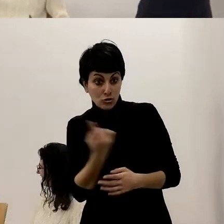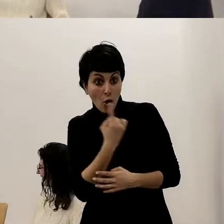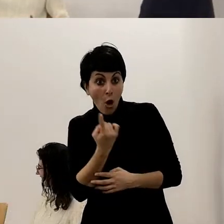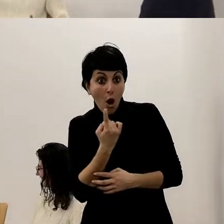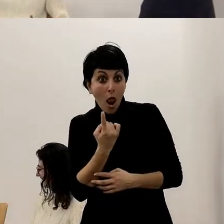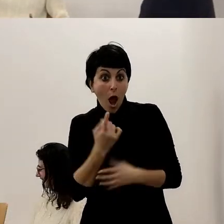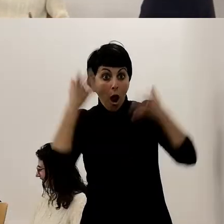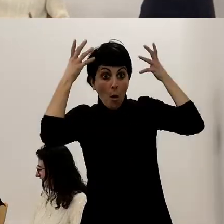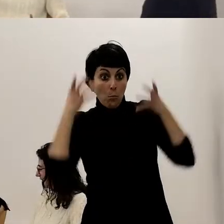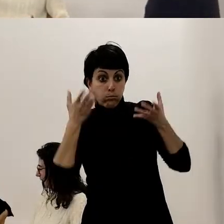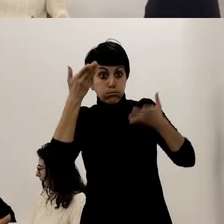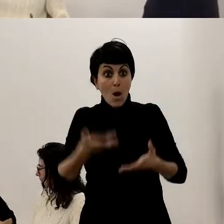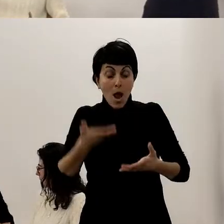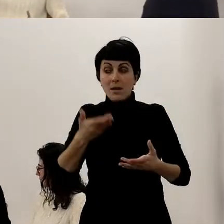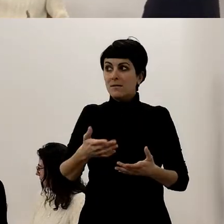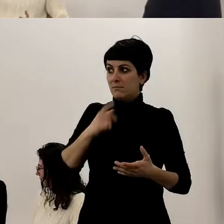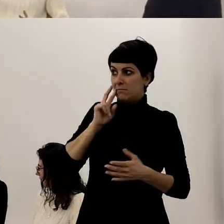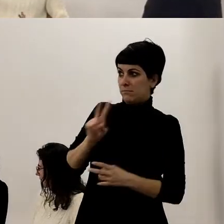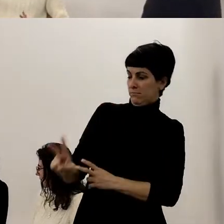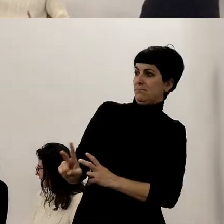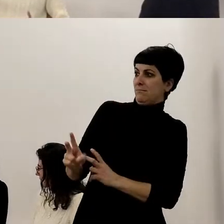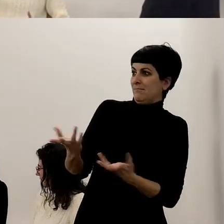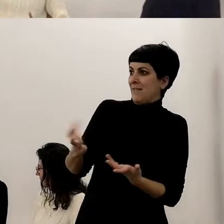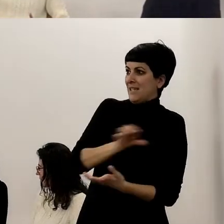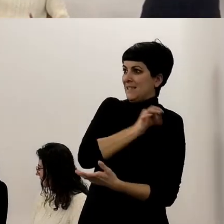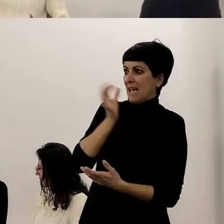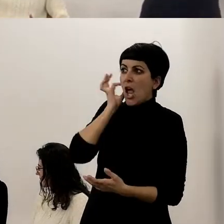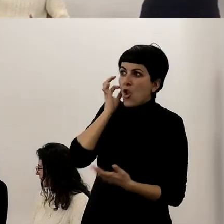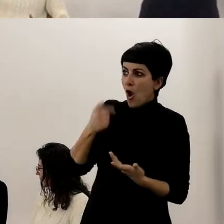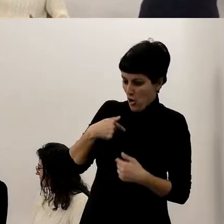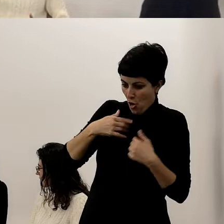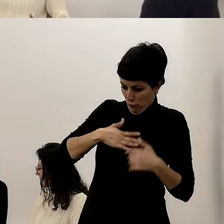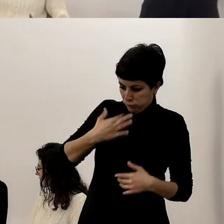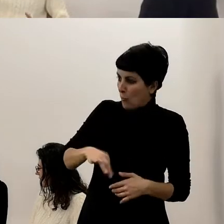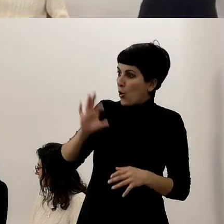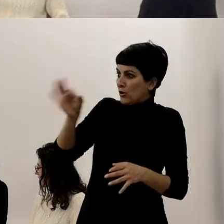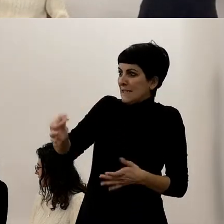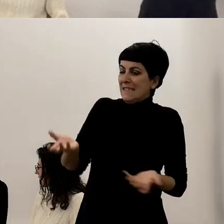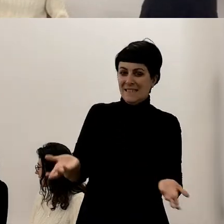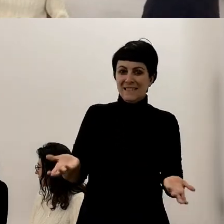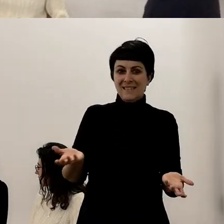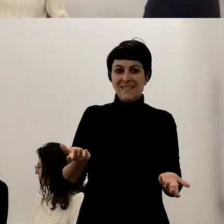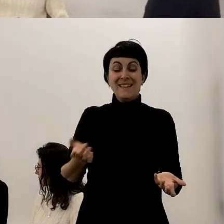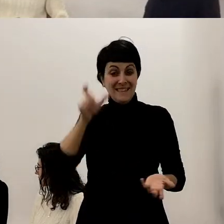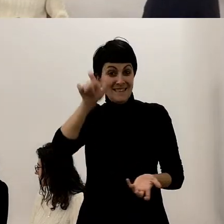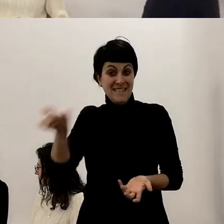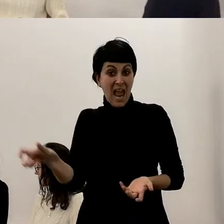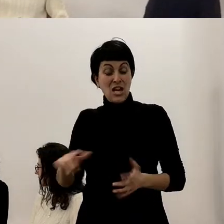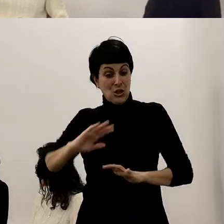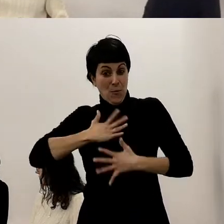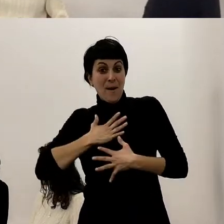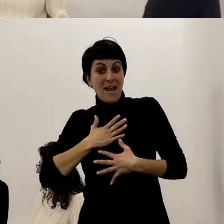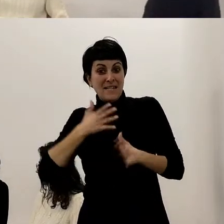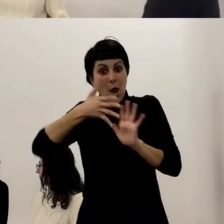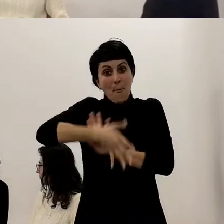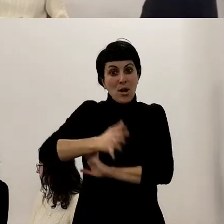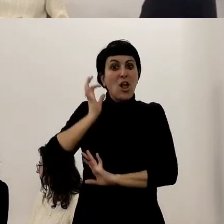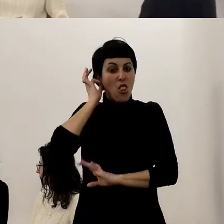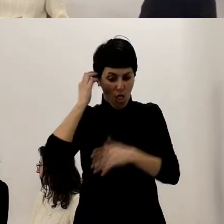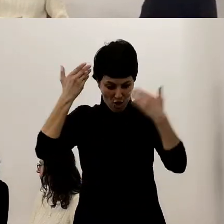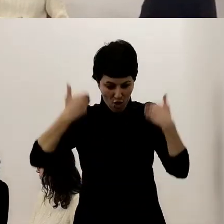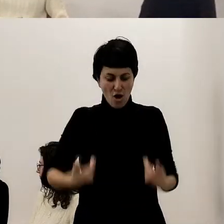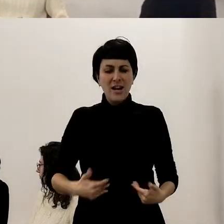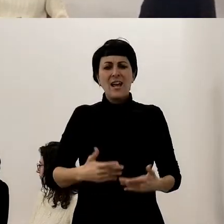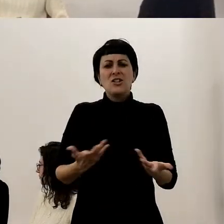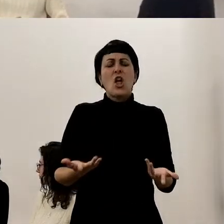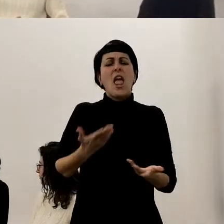Clar, no? Llavors, això que sorprengui encara el fet de... És el que deies, no només és força,